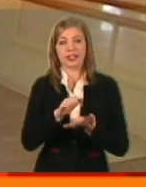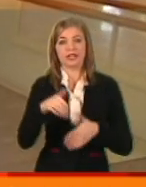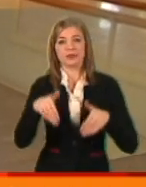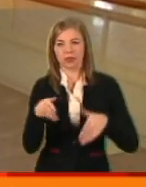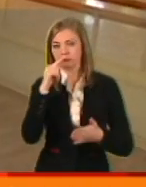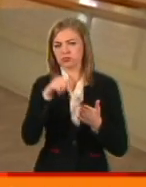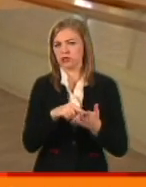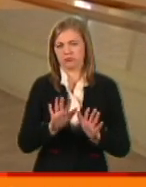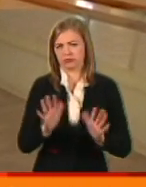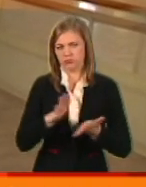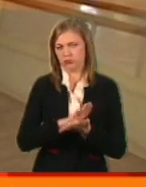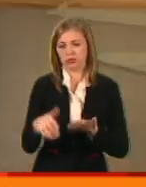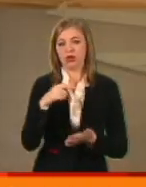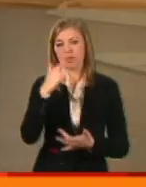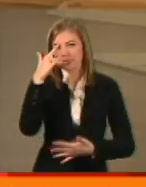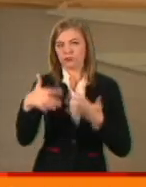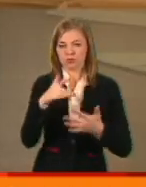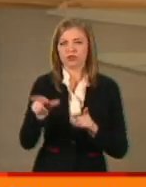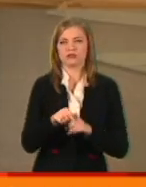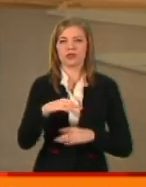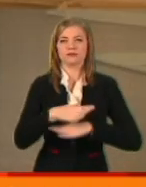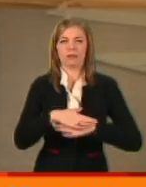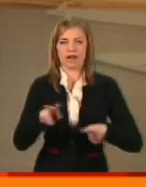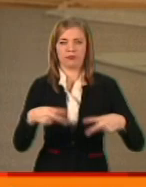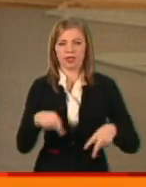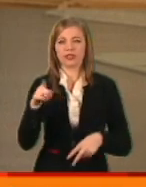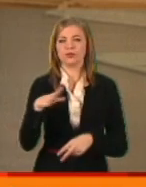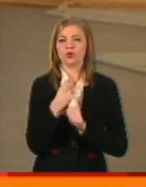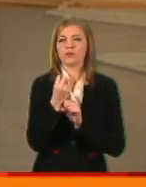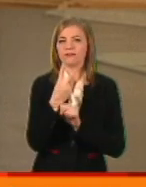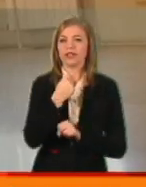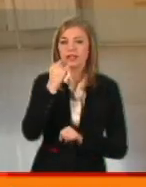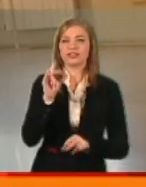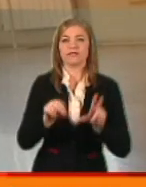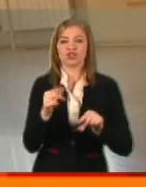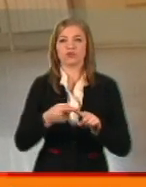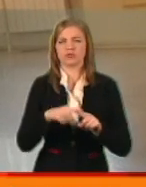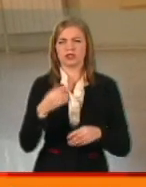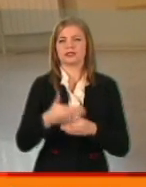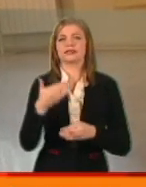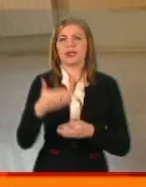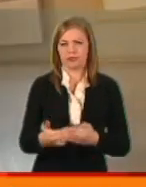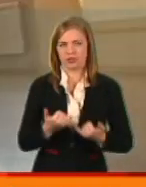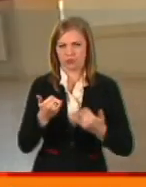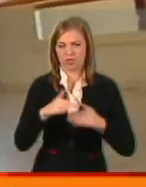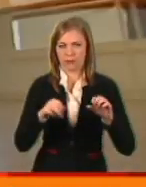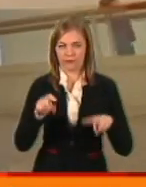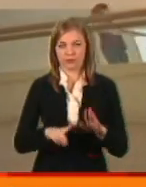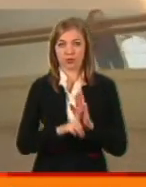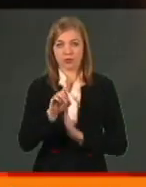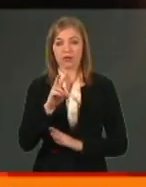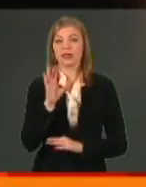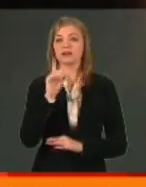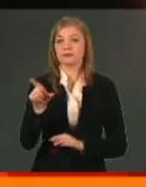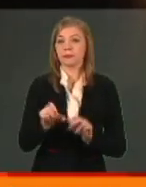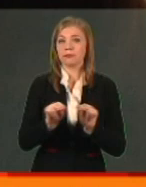Яна потрапила випадково, сплутавши їх із бальними танцями. Їй було 12 і вважають, що це запізно для професійного старту. Проте